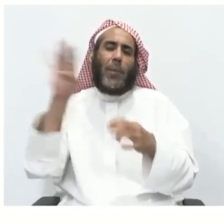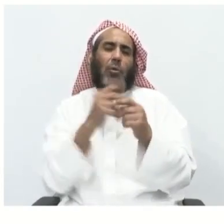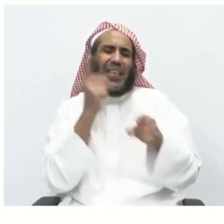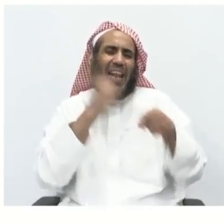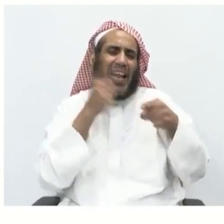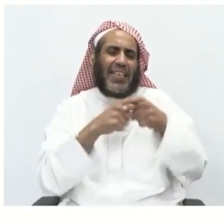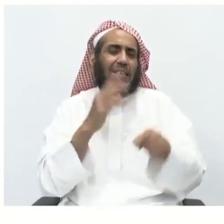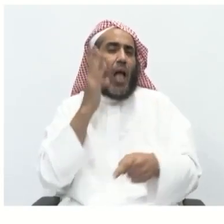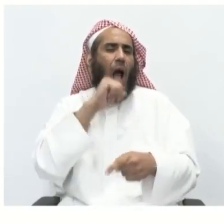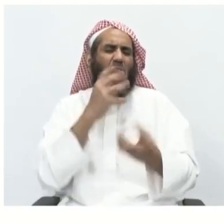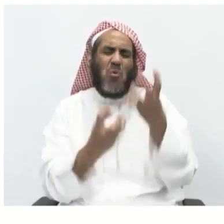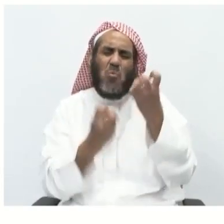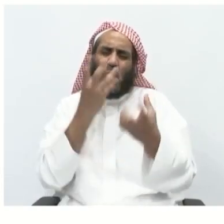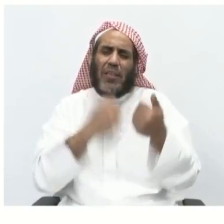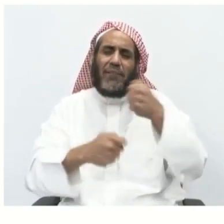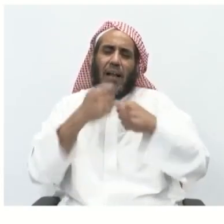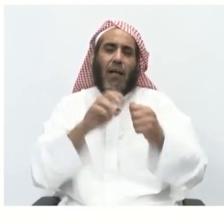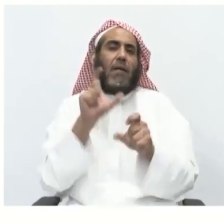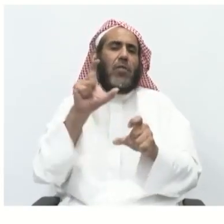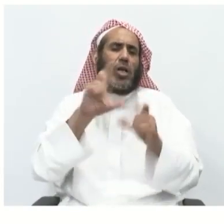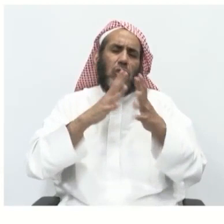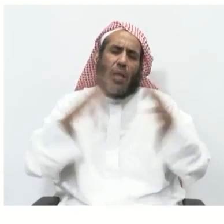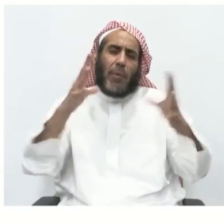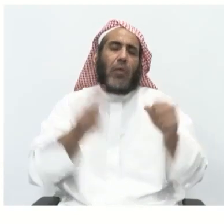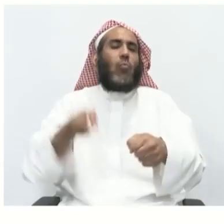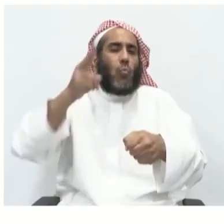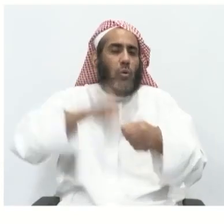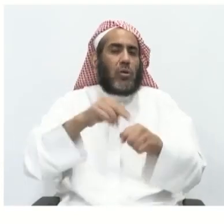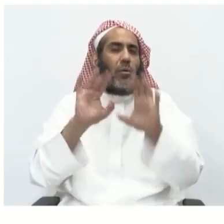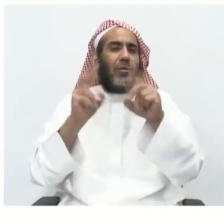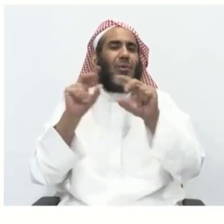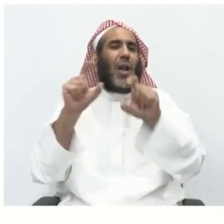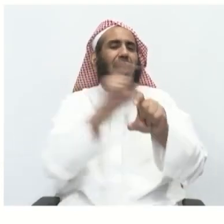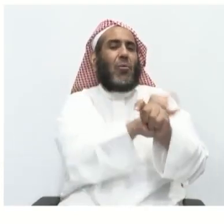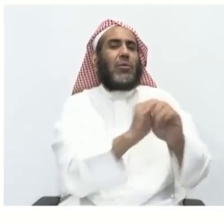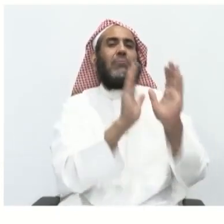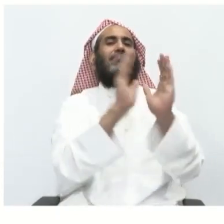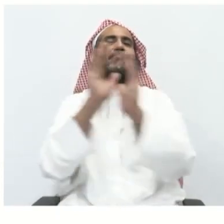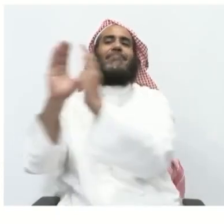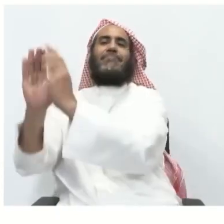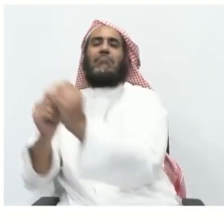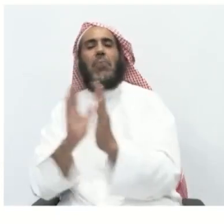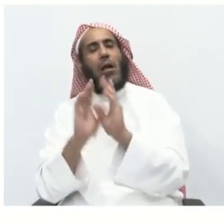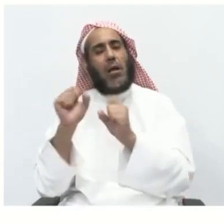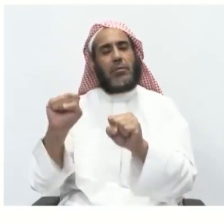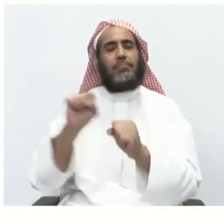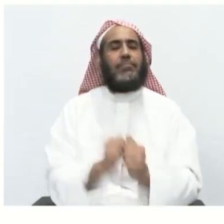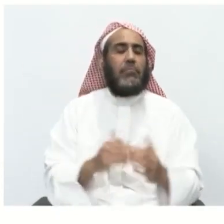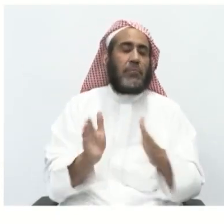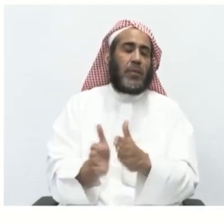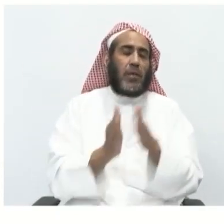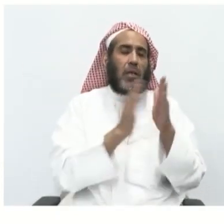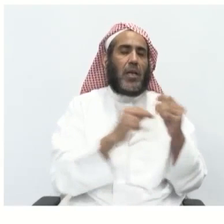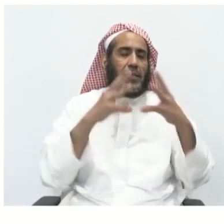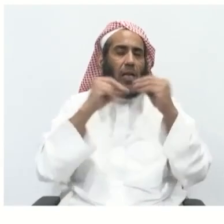الحديد غير المتفاعله في كاس كبيره ونعيد جميع الاجهزه والادوات الى اماكنها الخاصه ننتقل